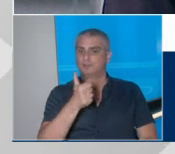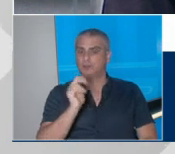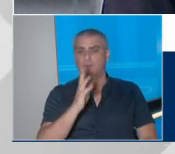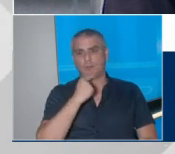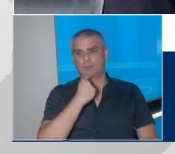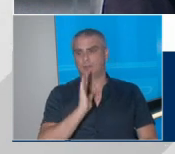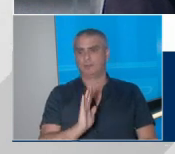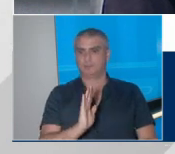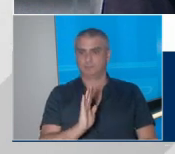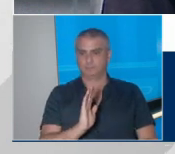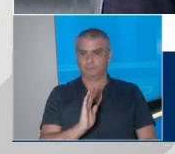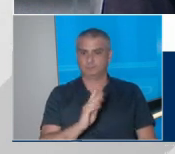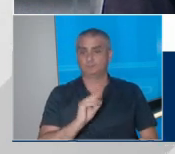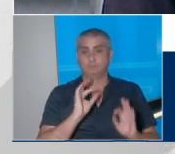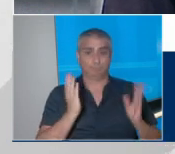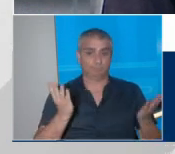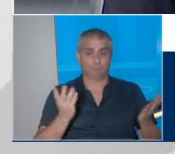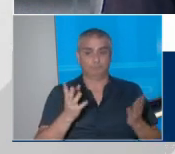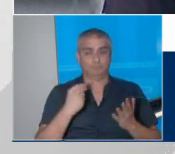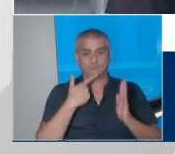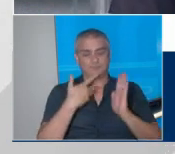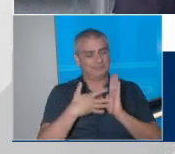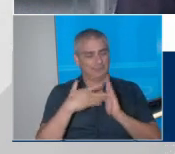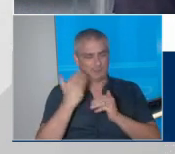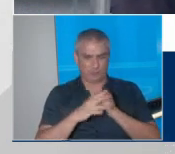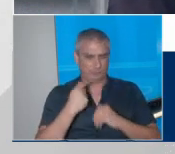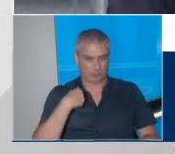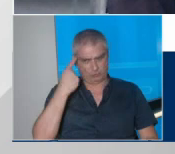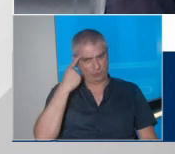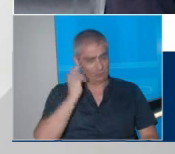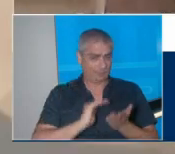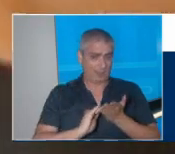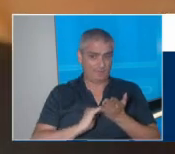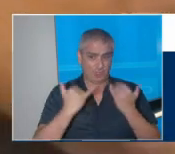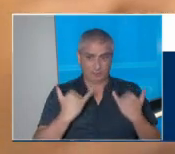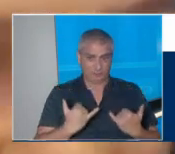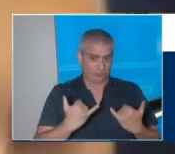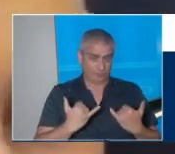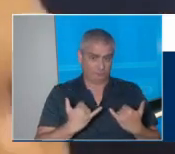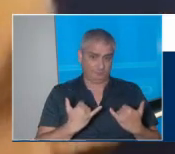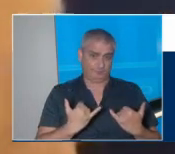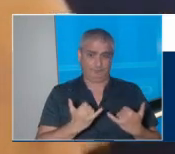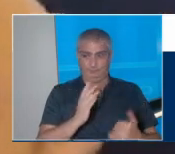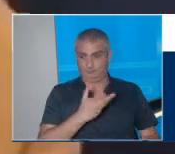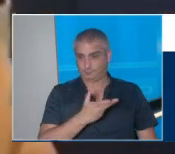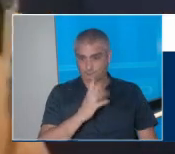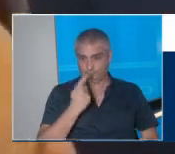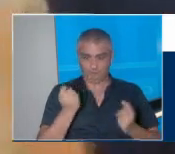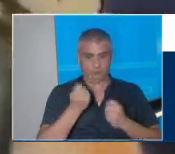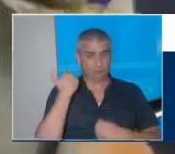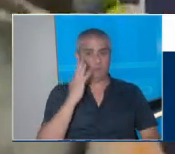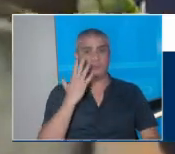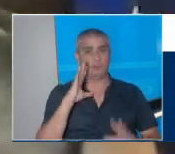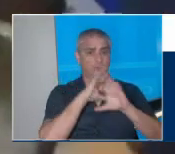בוא נגיד ככה. לצורך העניין, ניקח את הסקרים האחרונים, כי זה מה שאנחנו יודעים לפחות כרגע, מה שפורסם ביום